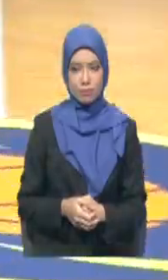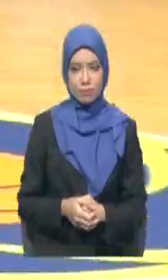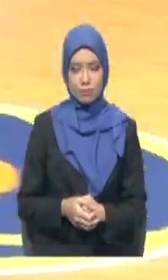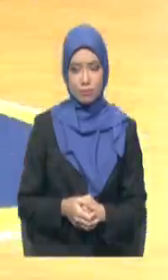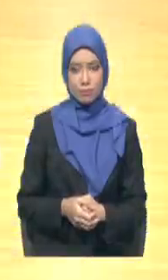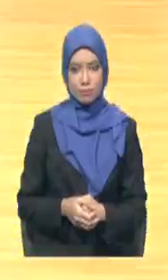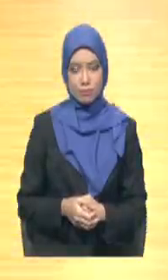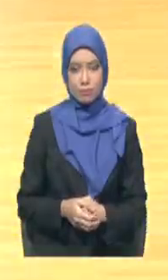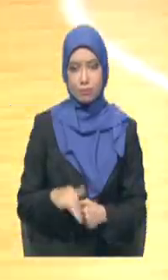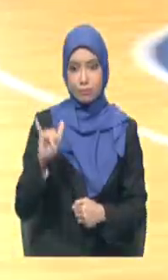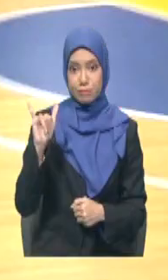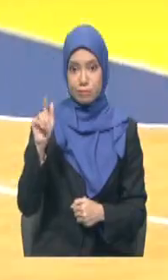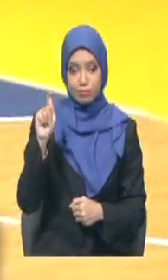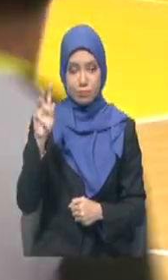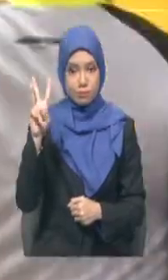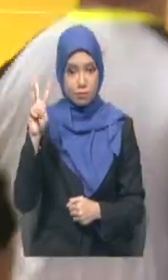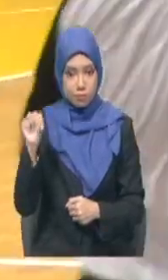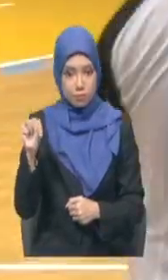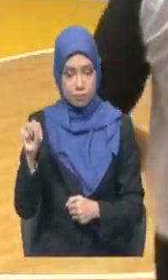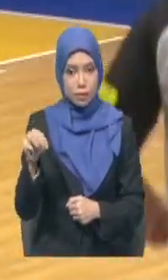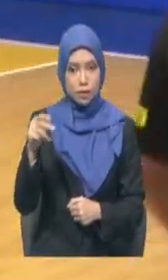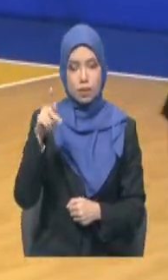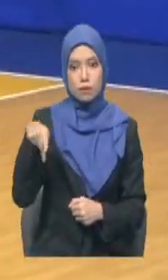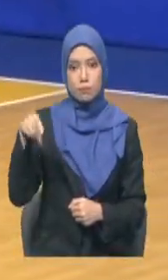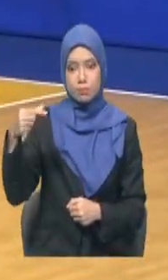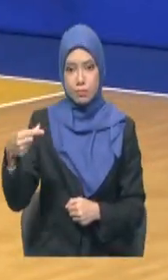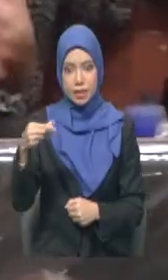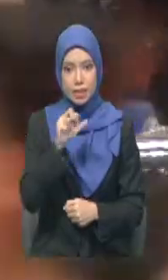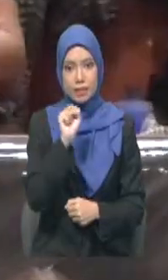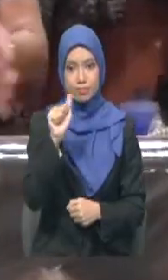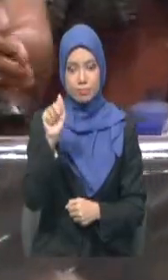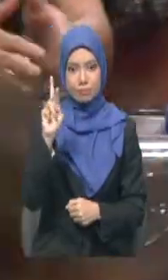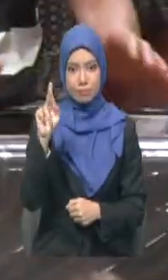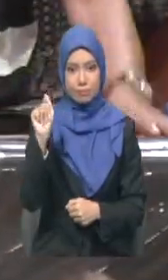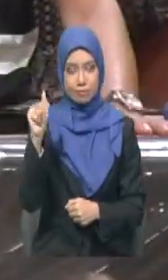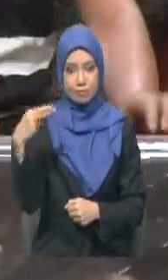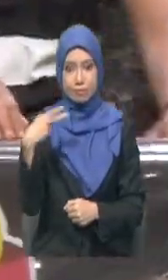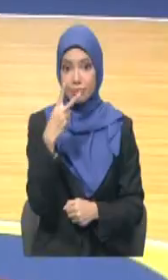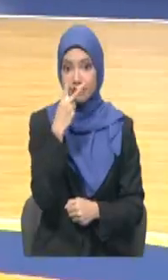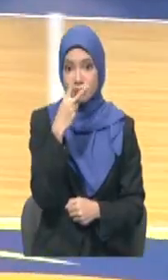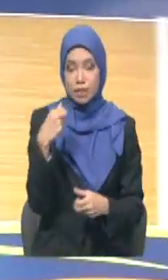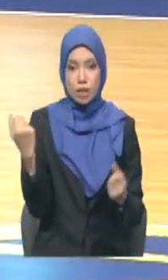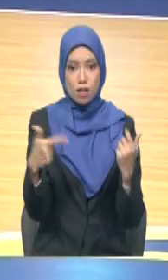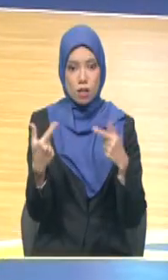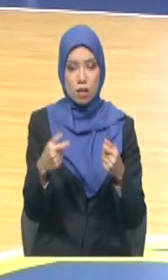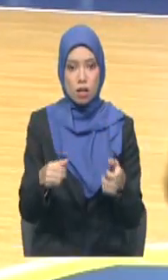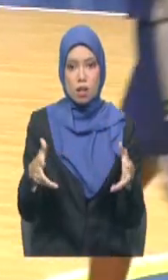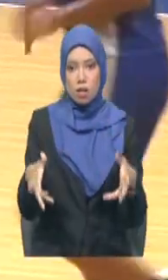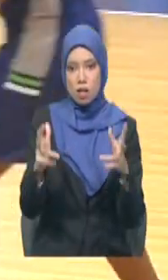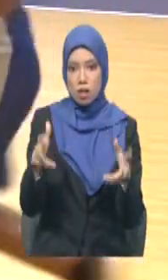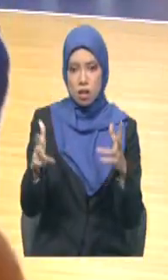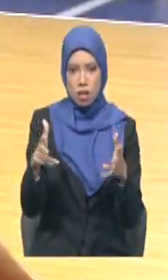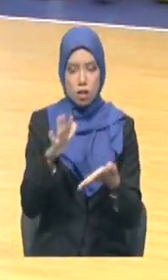ini yang teramat Mulia Paduka seri pengiran anak isteri berkenan berangkat menyaksikan kejohanan bola keranjang